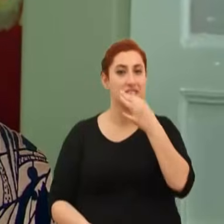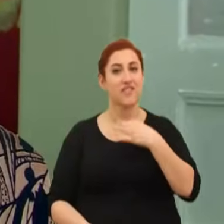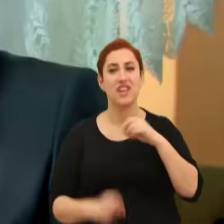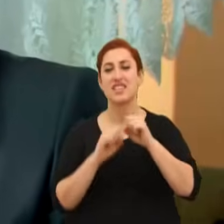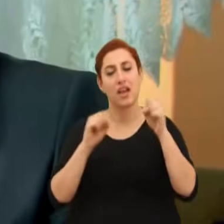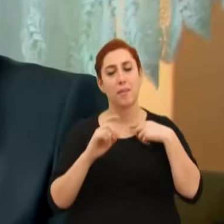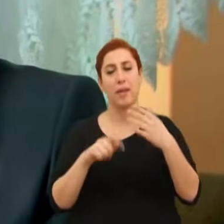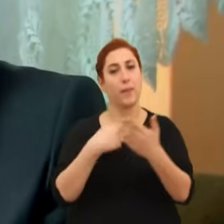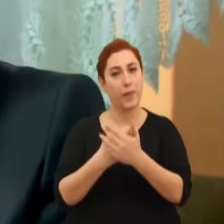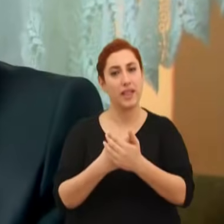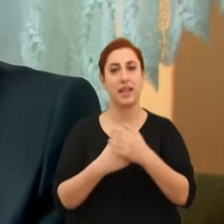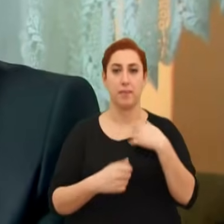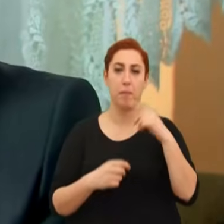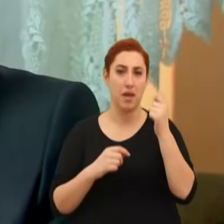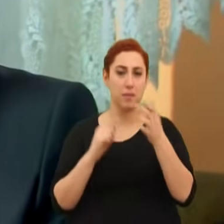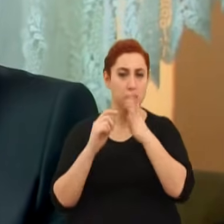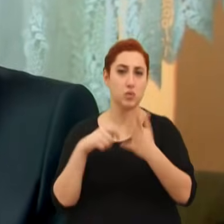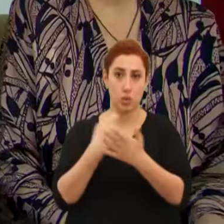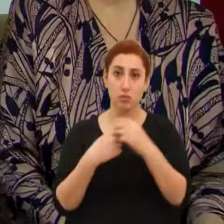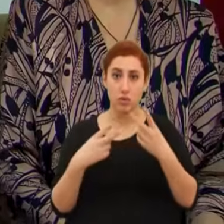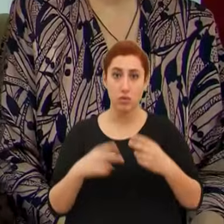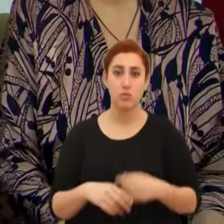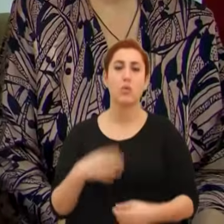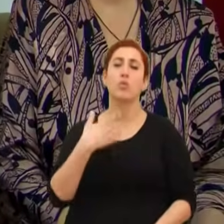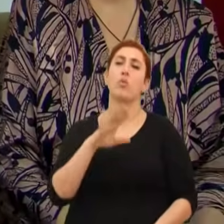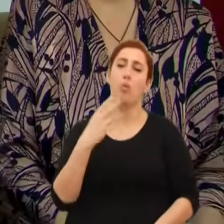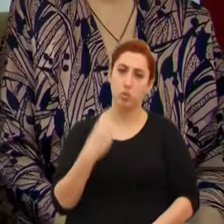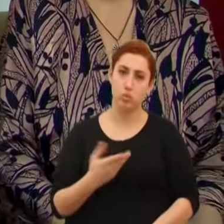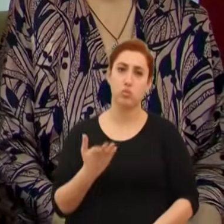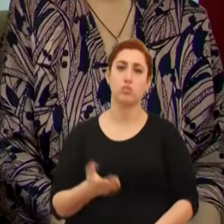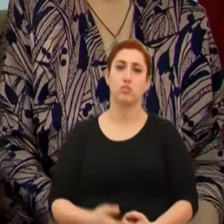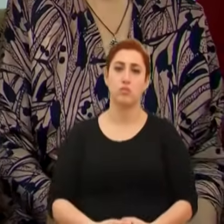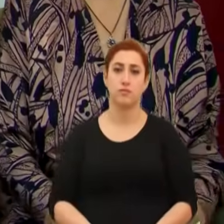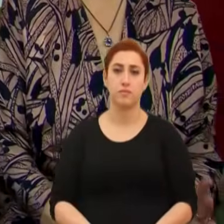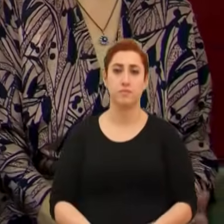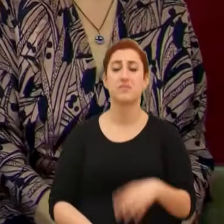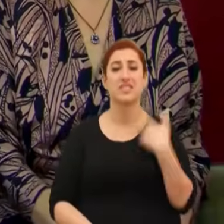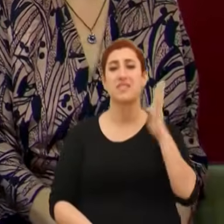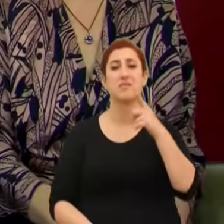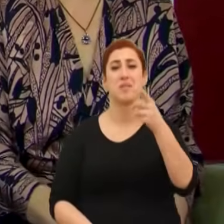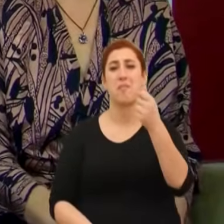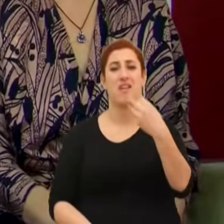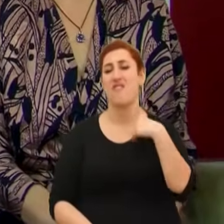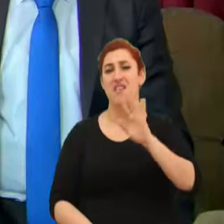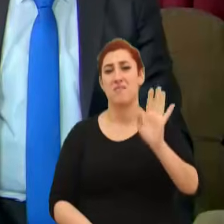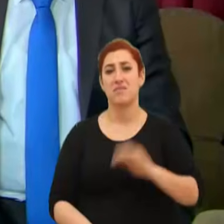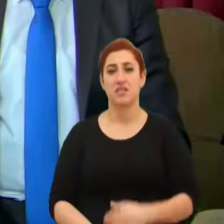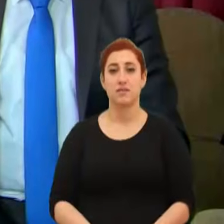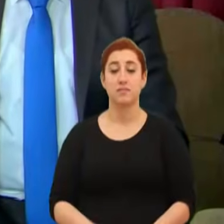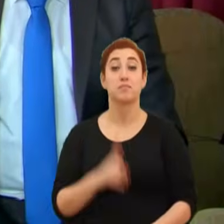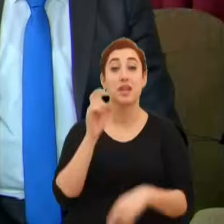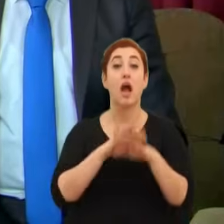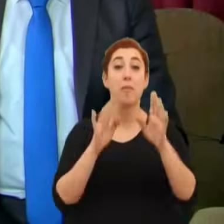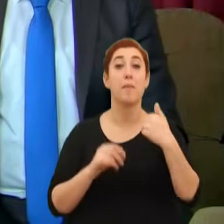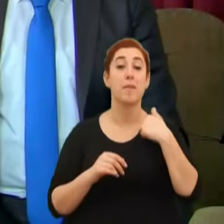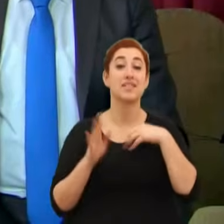verin zararınızı ben karşılayayım. Ödeyeyim o parayı olur mu? Yok canım olur mu öyle şey? İstemem ben sizin paranızı. Abi, bir